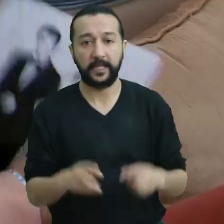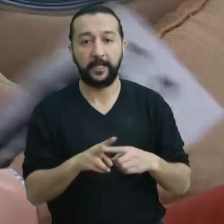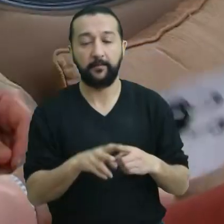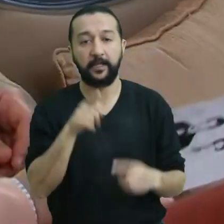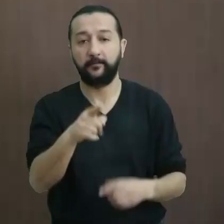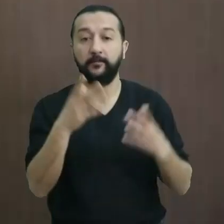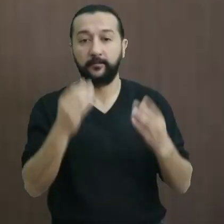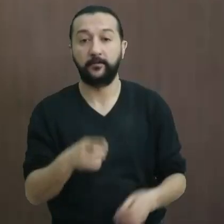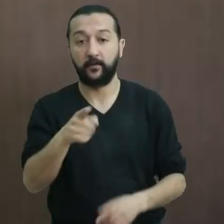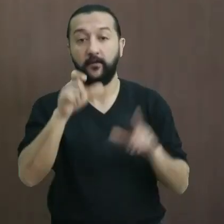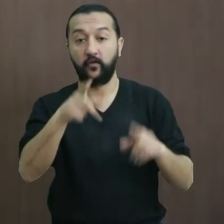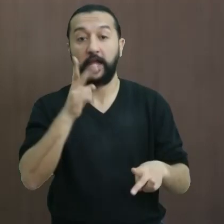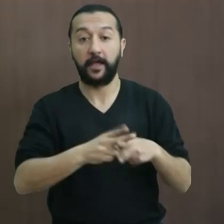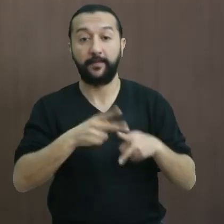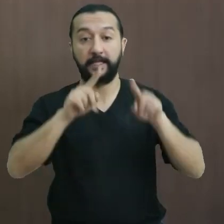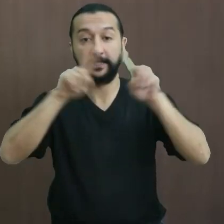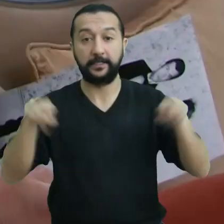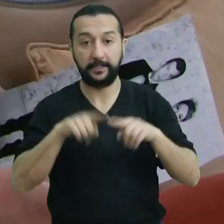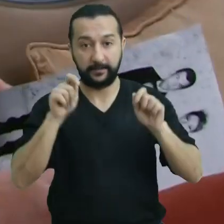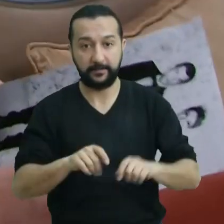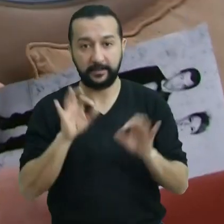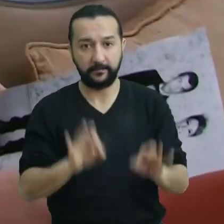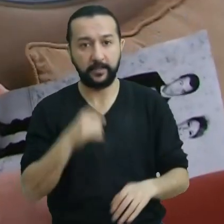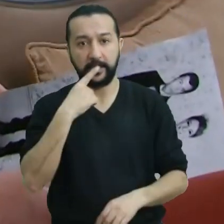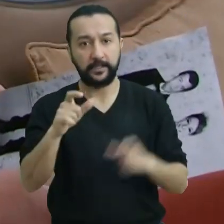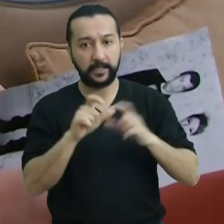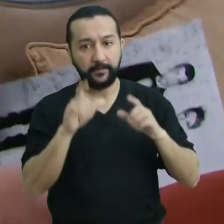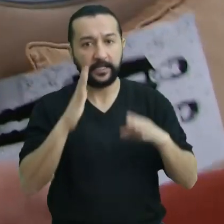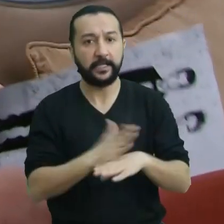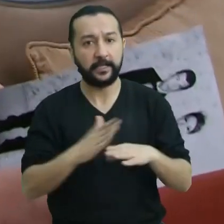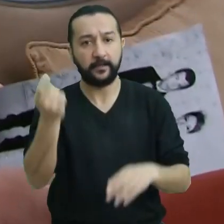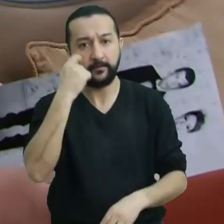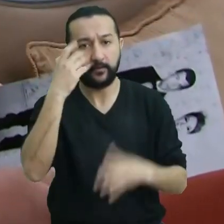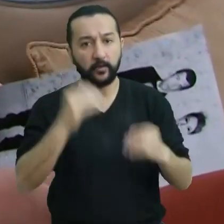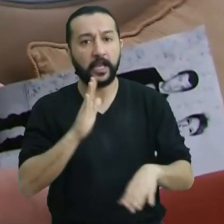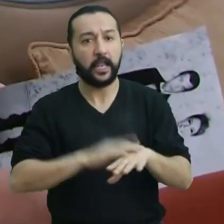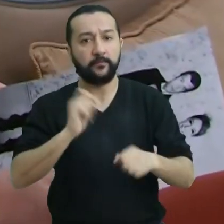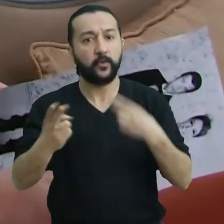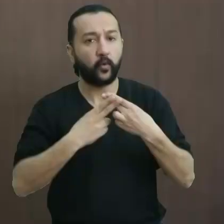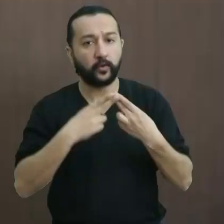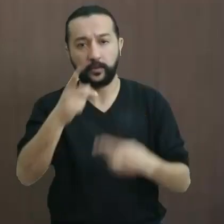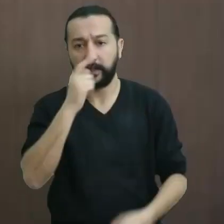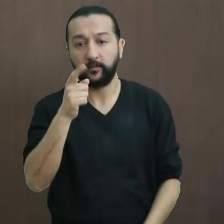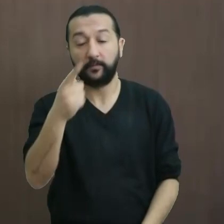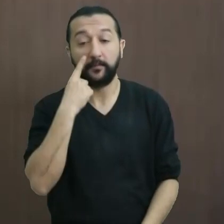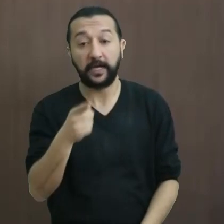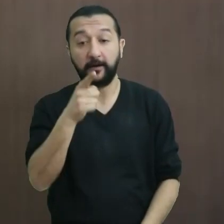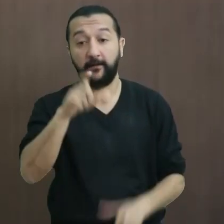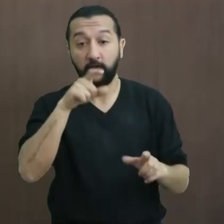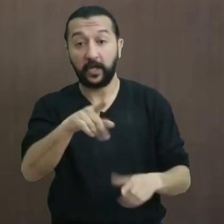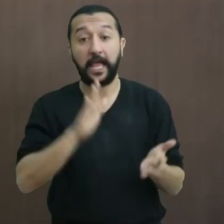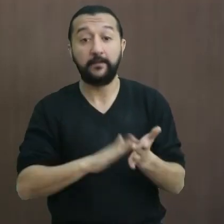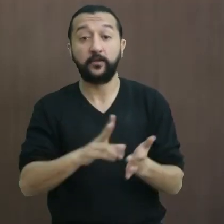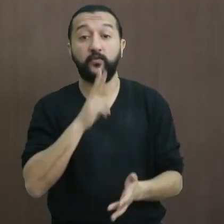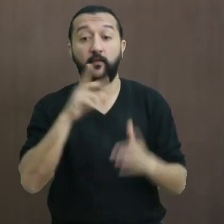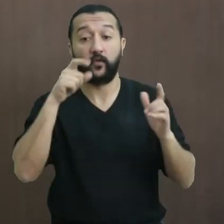Kemal'im. O fotoğraf hemen yapılacak değil mi? Ya Serpil, niye uşak gibi bana ne yapacağımı öğretiyorsun ya? Bak, o fotoğraf